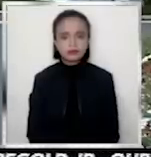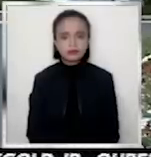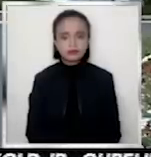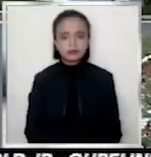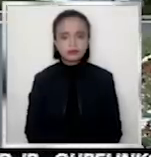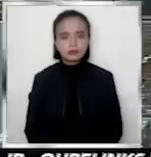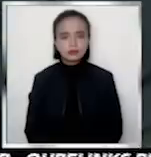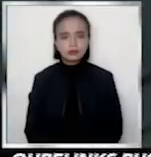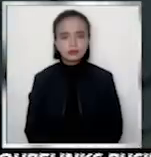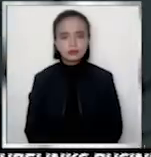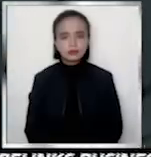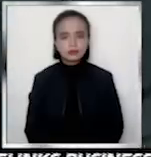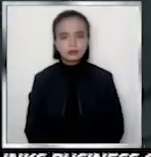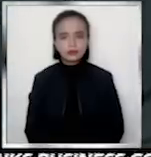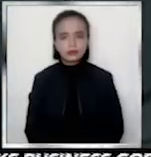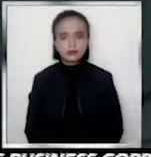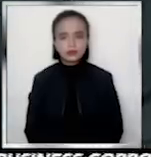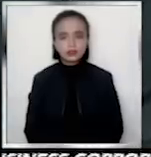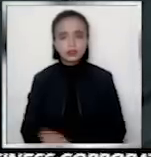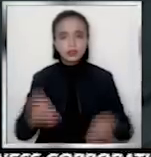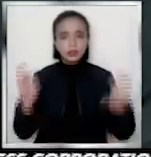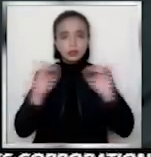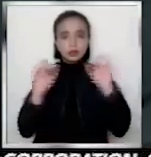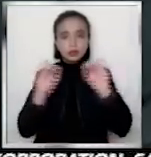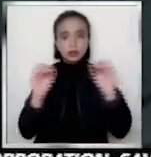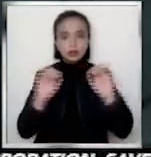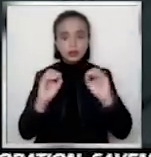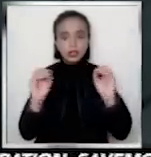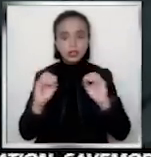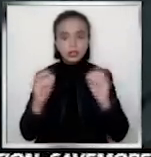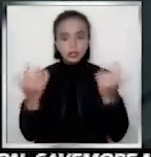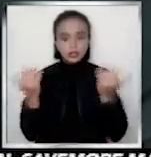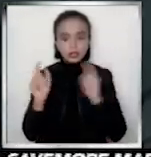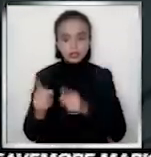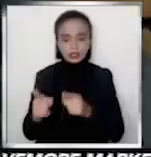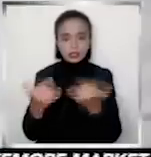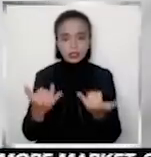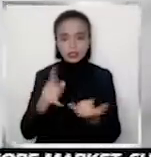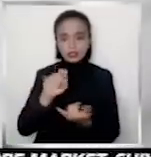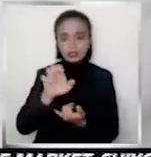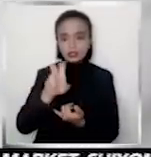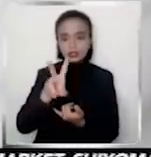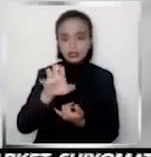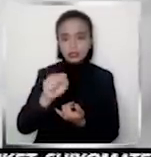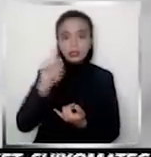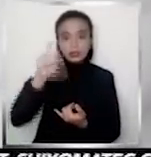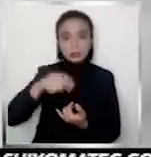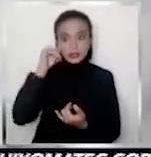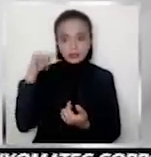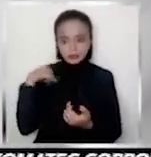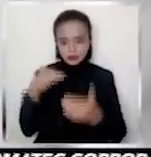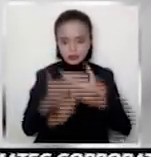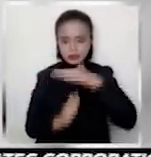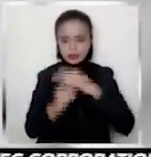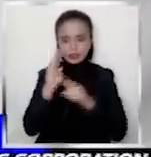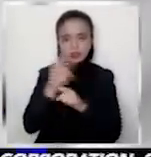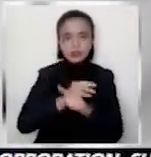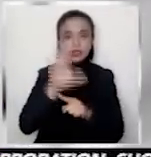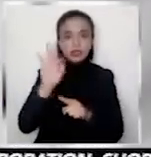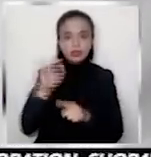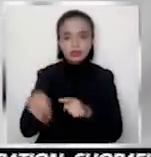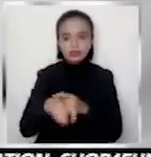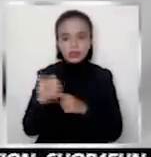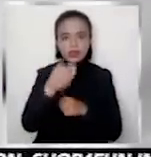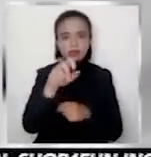Wala pa rin Congressman Arnolfo Teves sa Kamara ngayong araw kahit hanggang kahapon lang dapat, March 9, ang travel authority na ibinigay